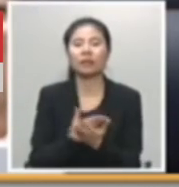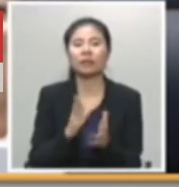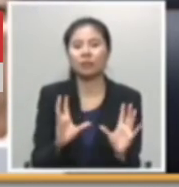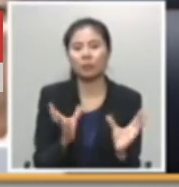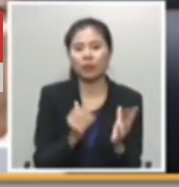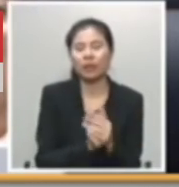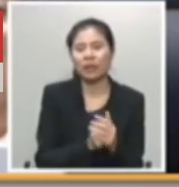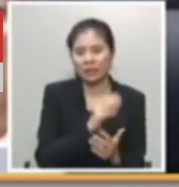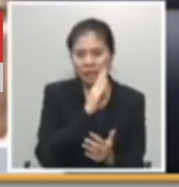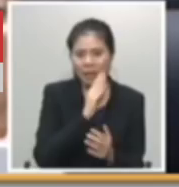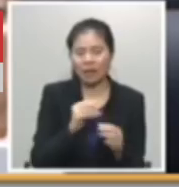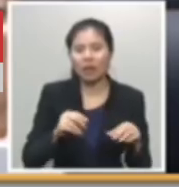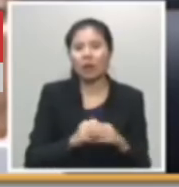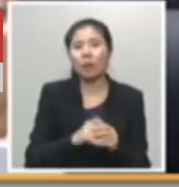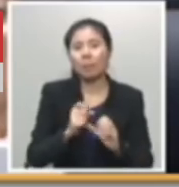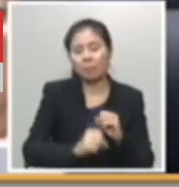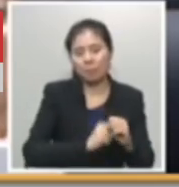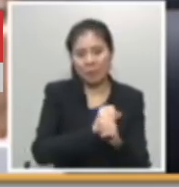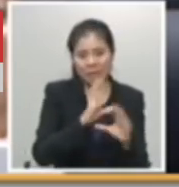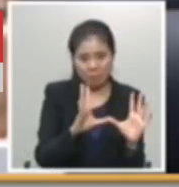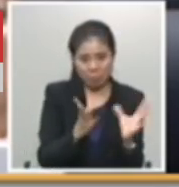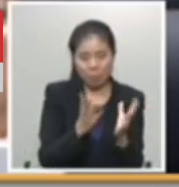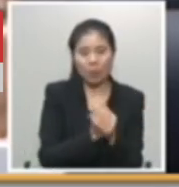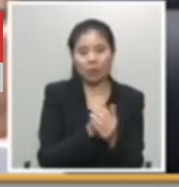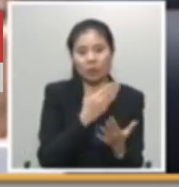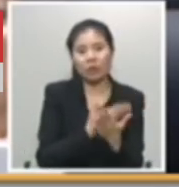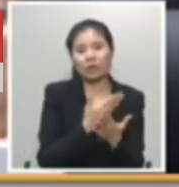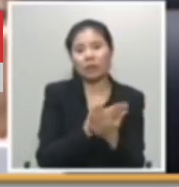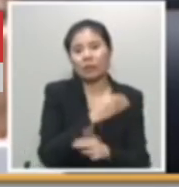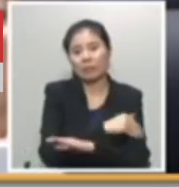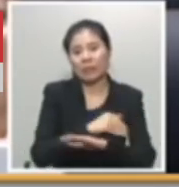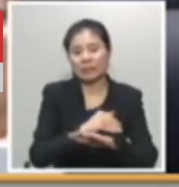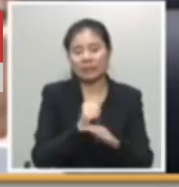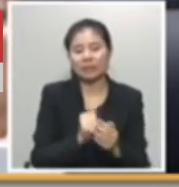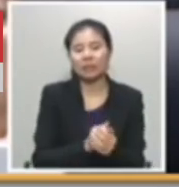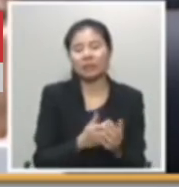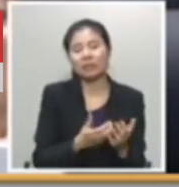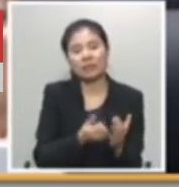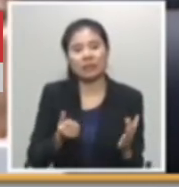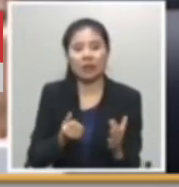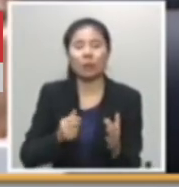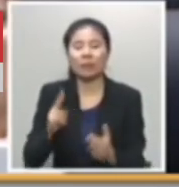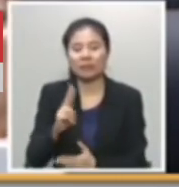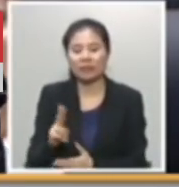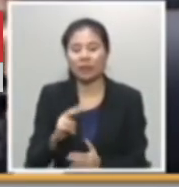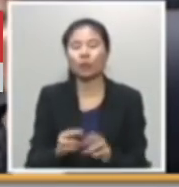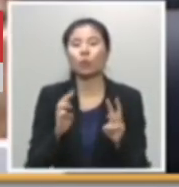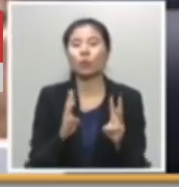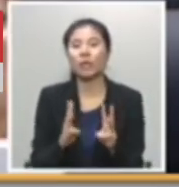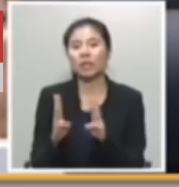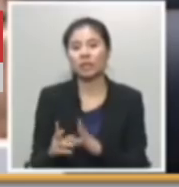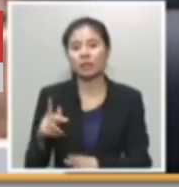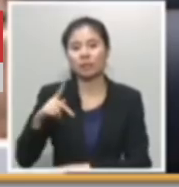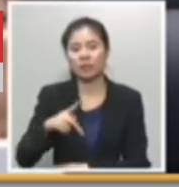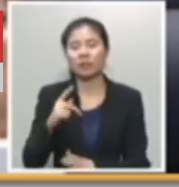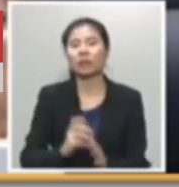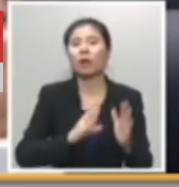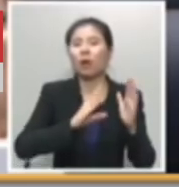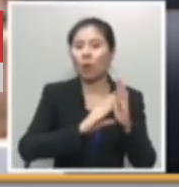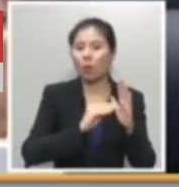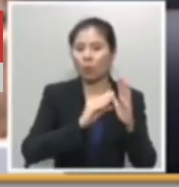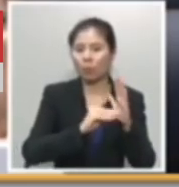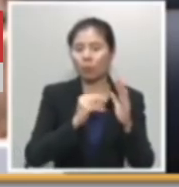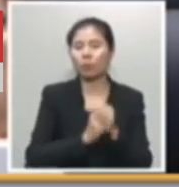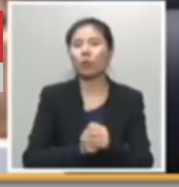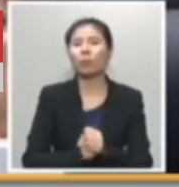ใช้เลยครับกว่าจะใกล้ๆสิ้นปีดึงไว้เลยพอถึงสิ้นปีปุ๊บวิธีพิเศษอบรมสัมมนา